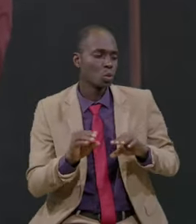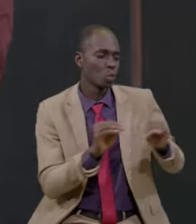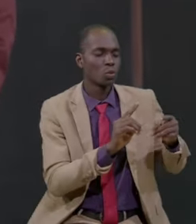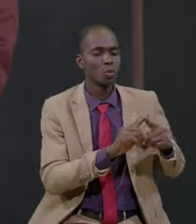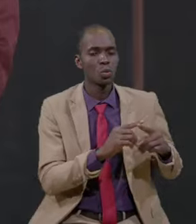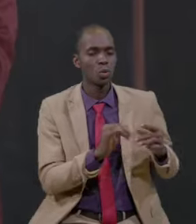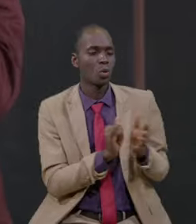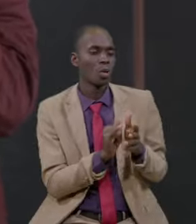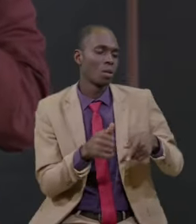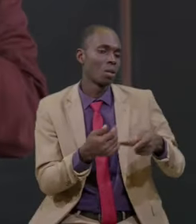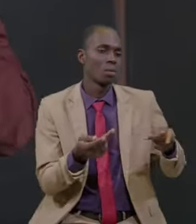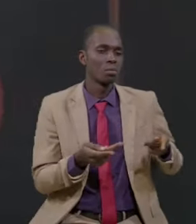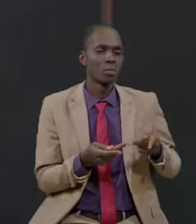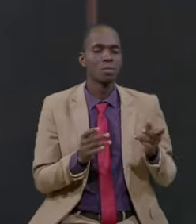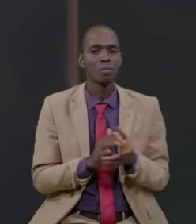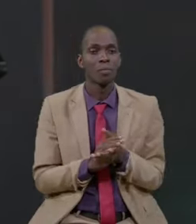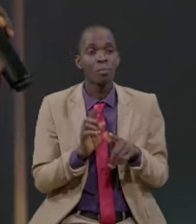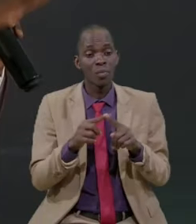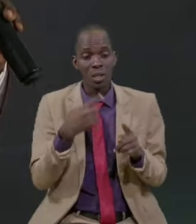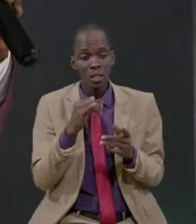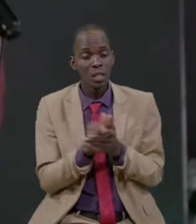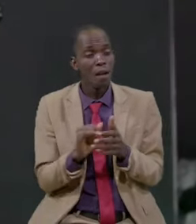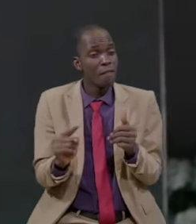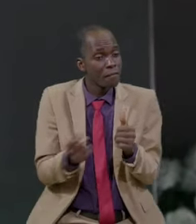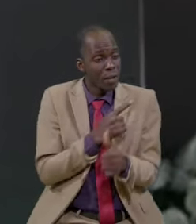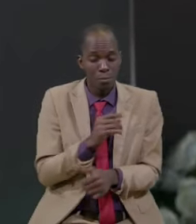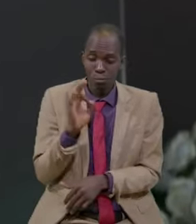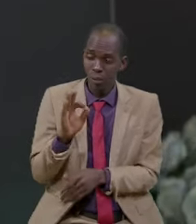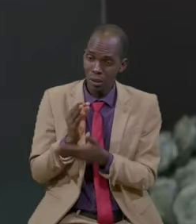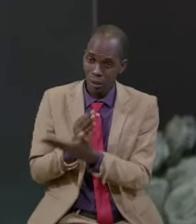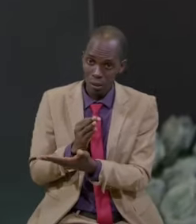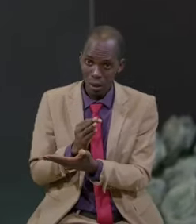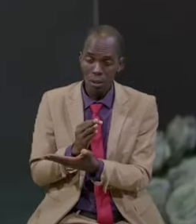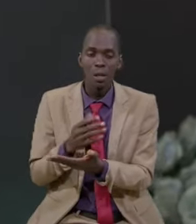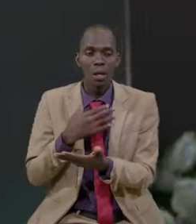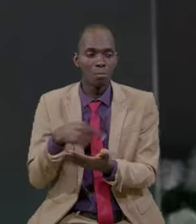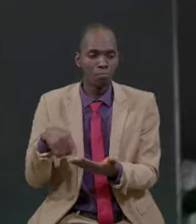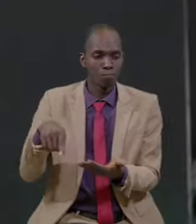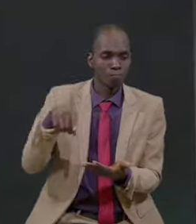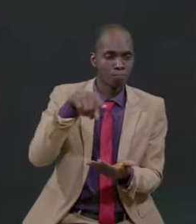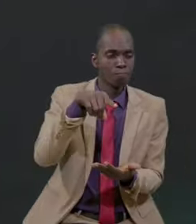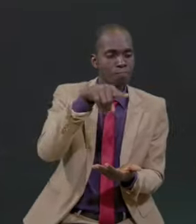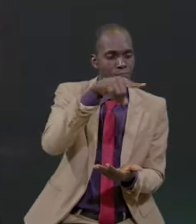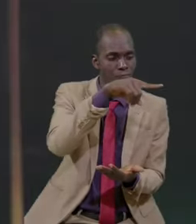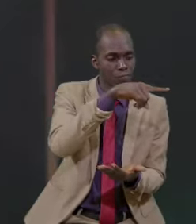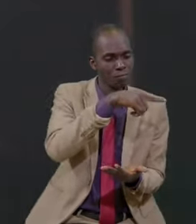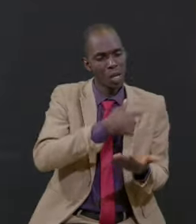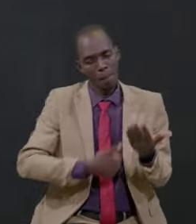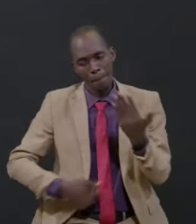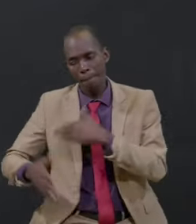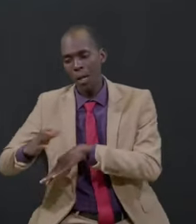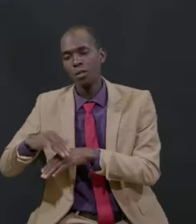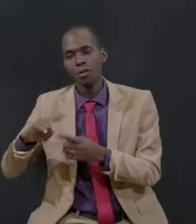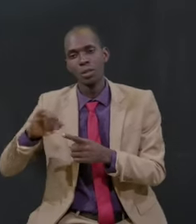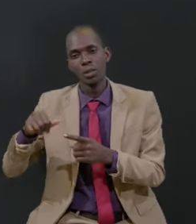vous serez mes témoins à la fois. Ils continuent simultanément. Nous sommes à Jérusalem. Maintenant,